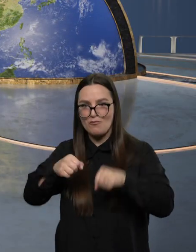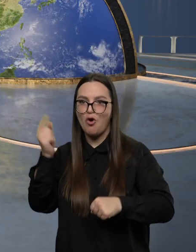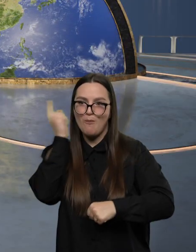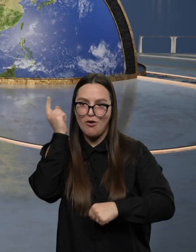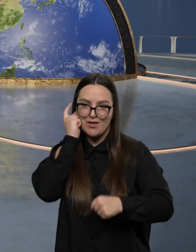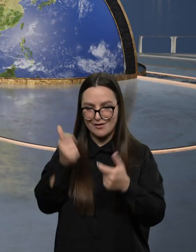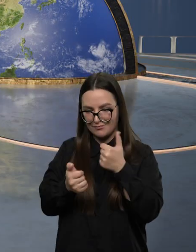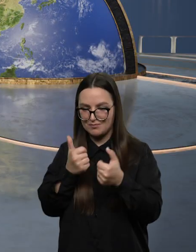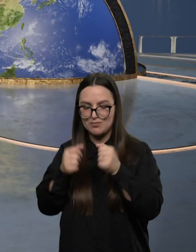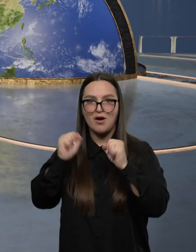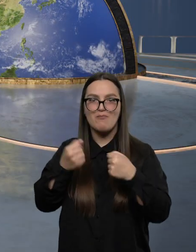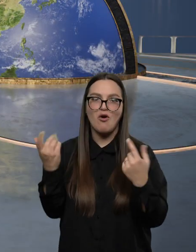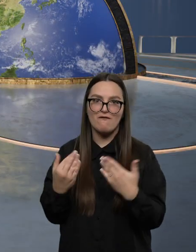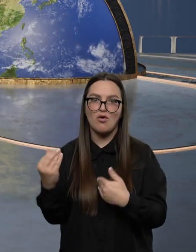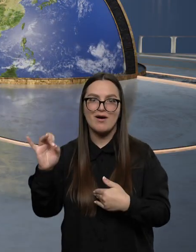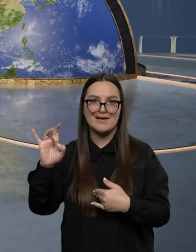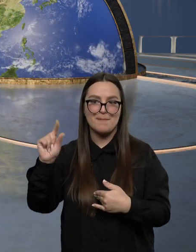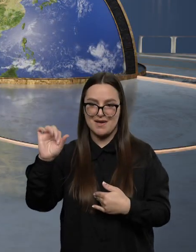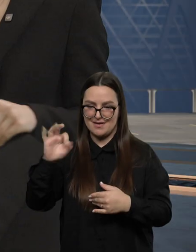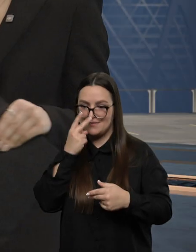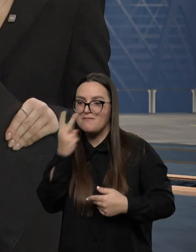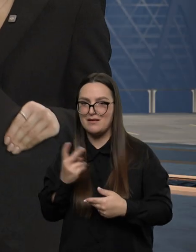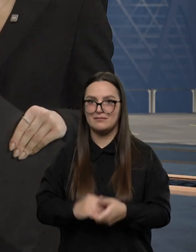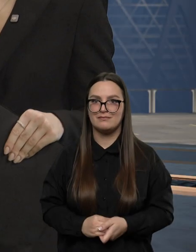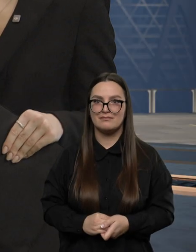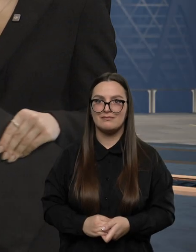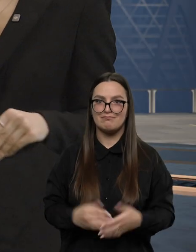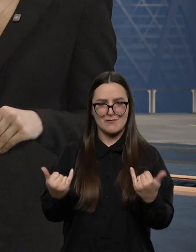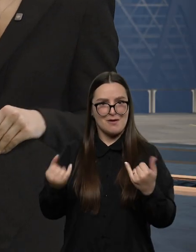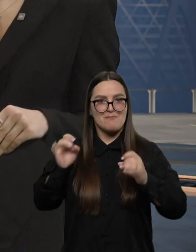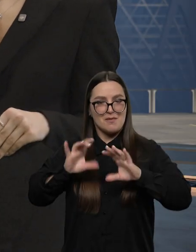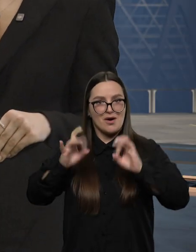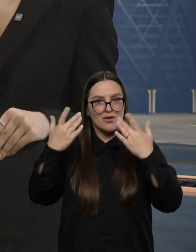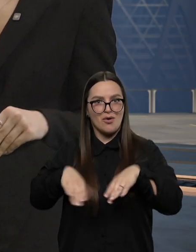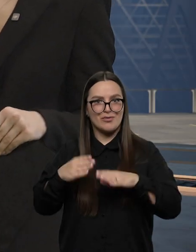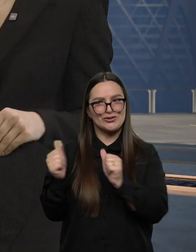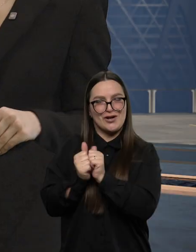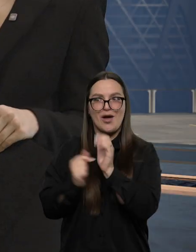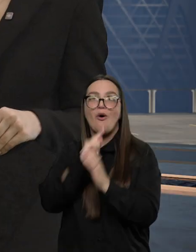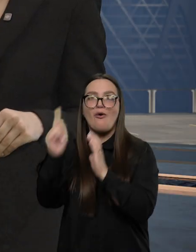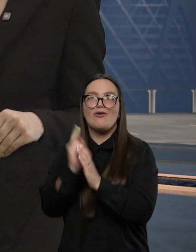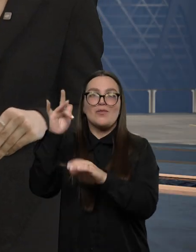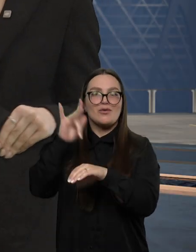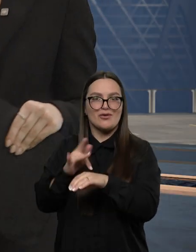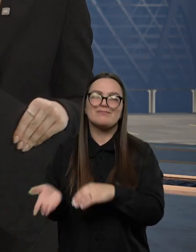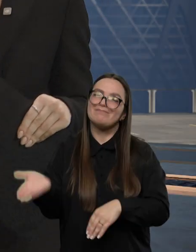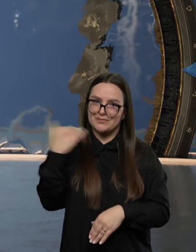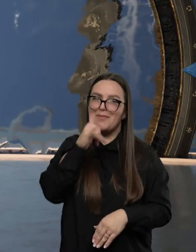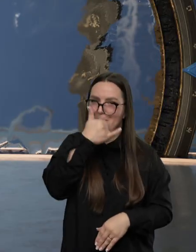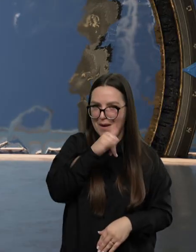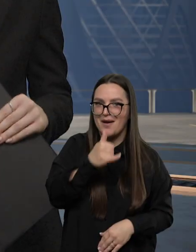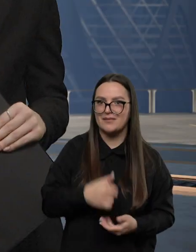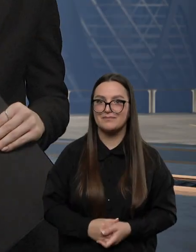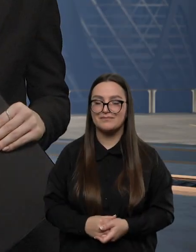galim mobiliam telefone pamatyti, kur mes važiuojam. Po pokalbio apie Pauliką jaučiuos dar arčiau kosmoso, tai gal keliamės tiesiai į jį?